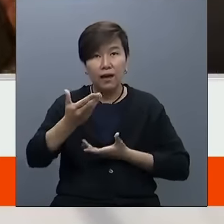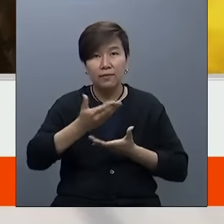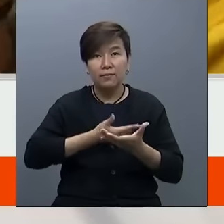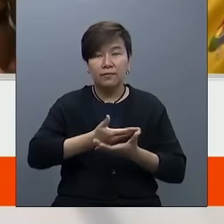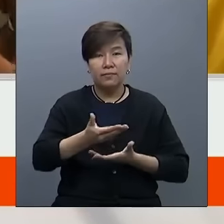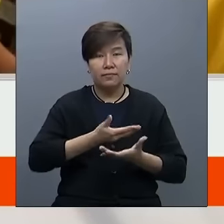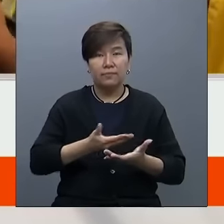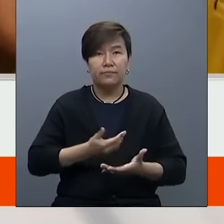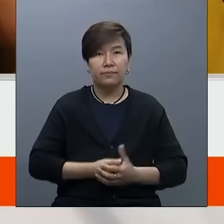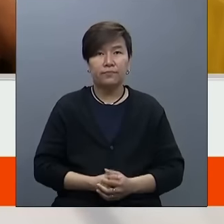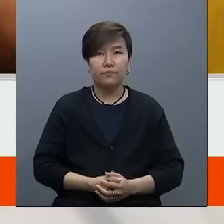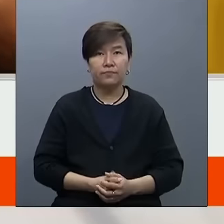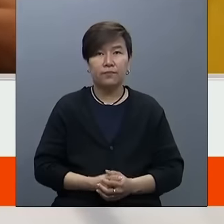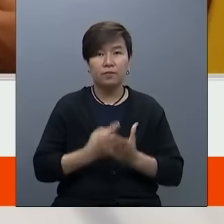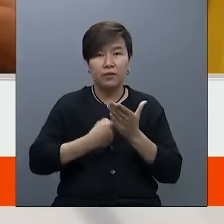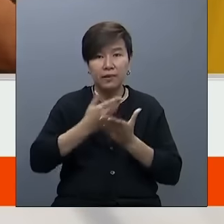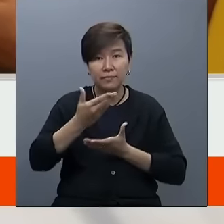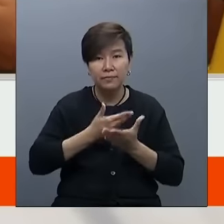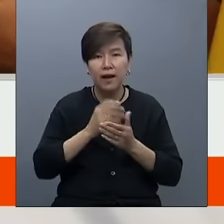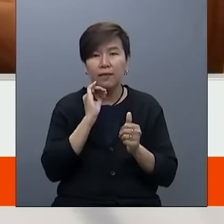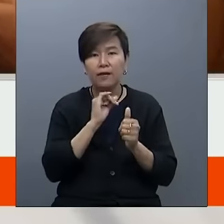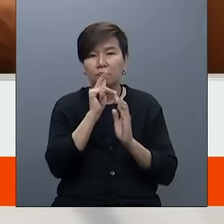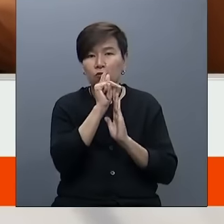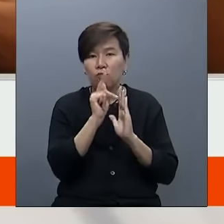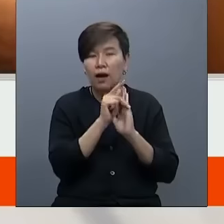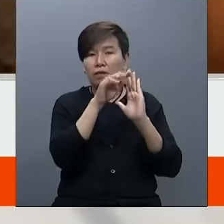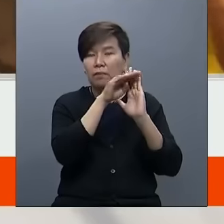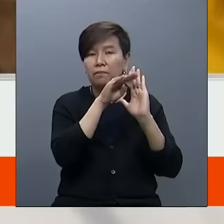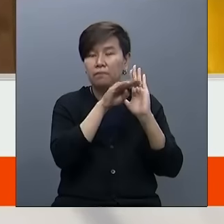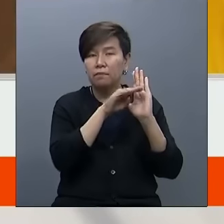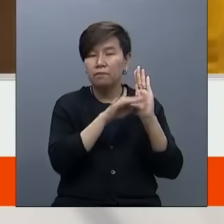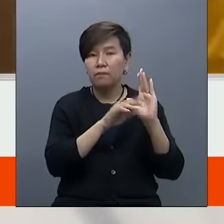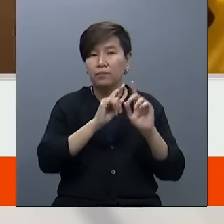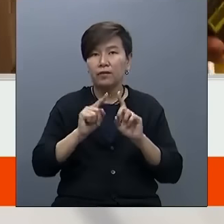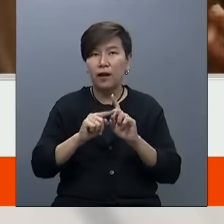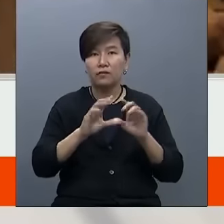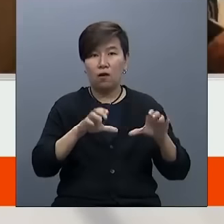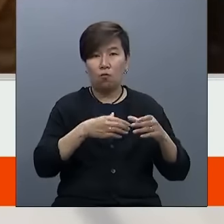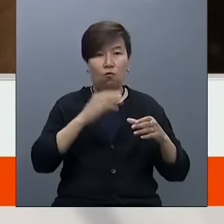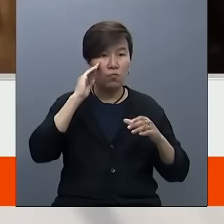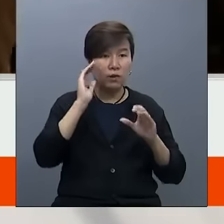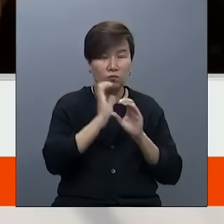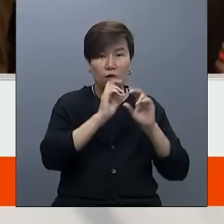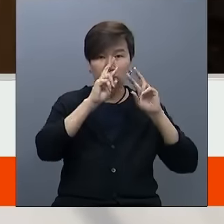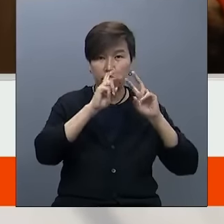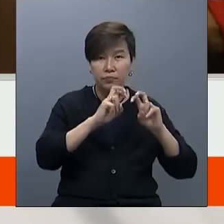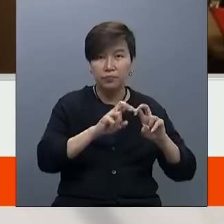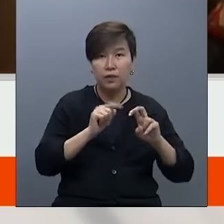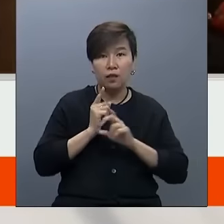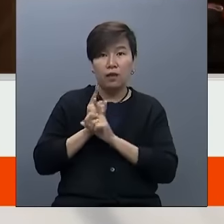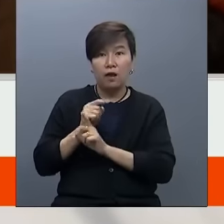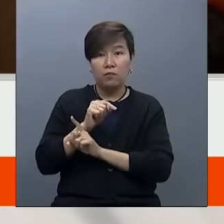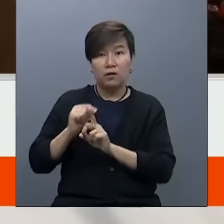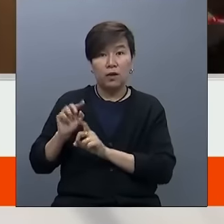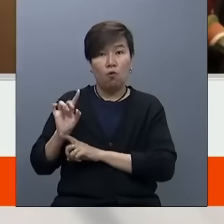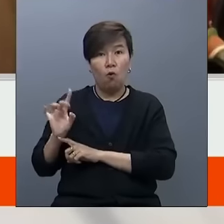นที่ปรึกษาคดีก็คือให้คำแนะนำในข้อกฎหมายต่างๆส่วนพนักงานสอบสวนเองจะเอาตามอัยการ 100% มั้ย